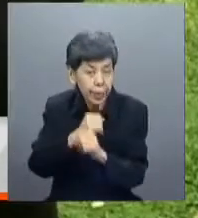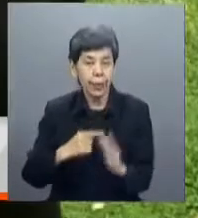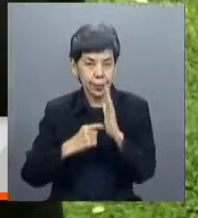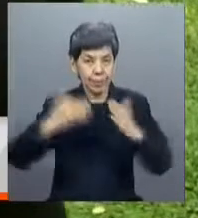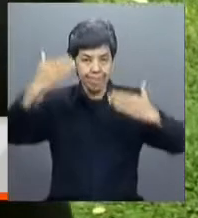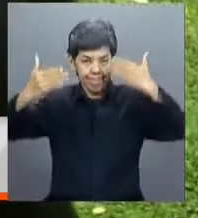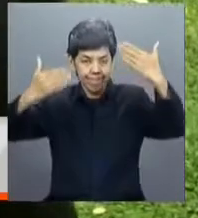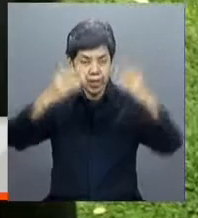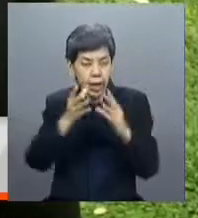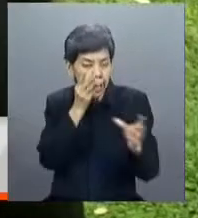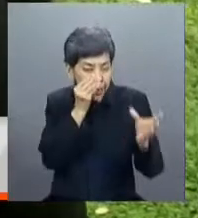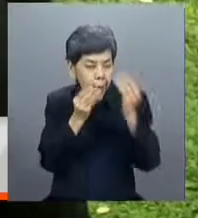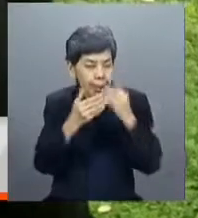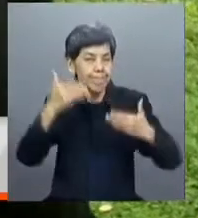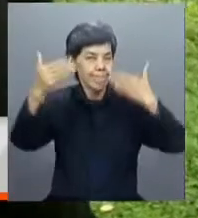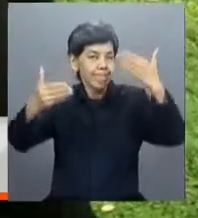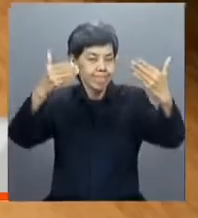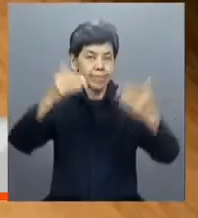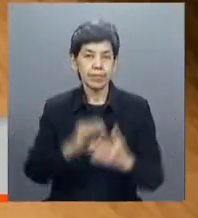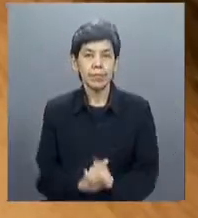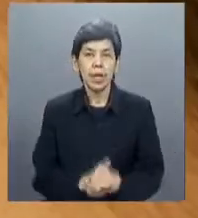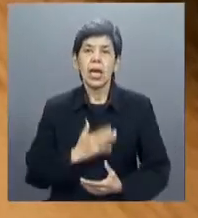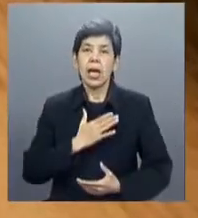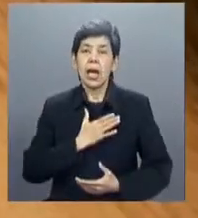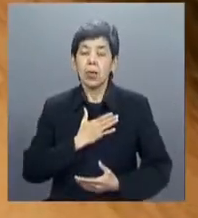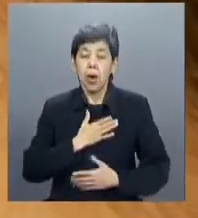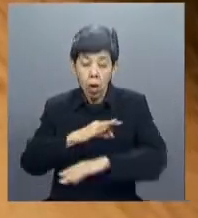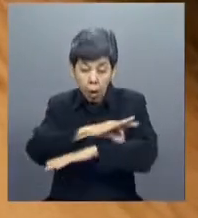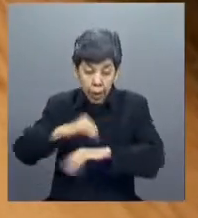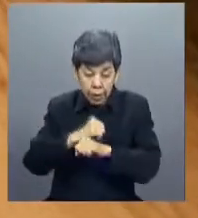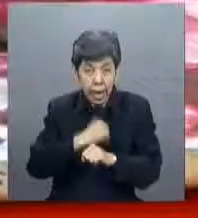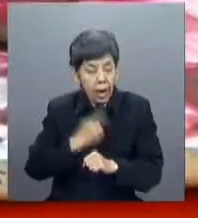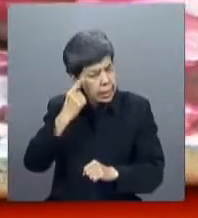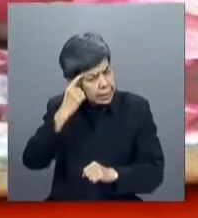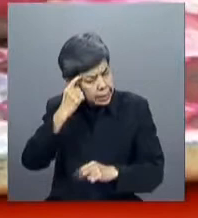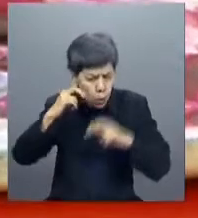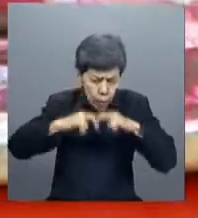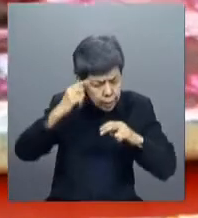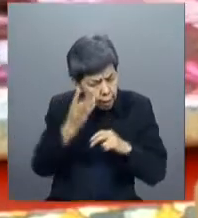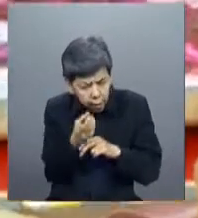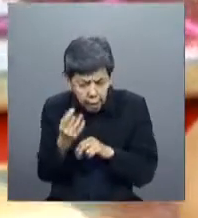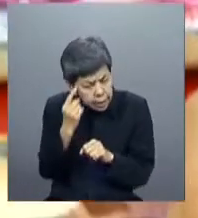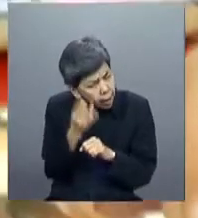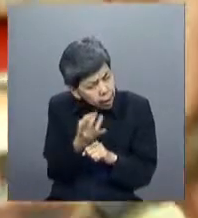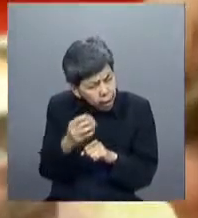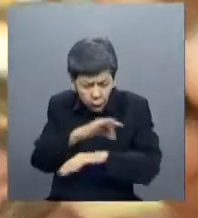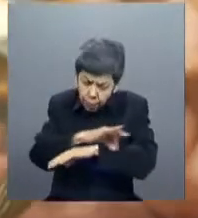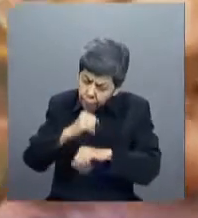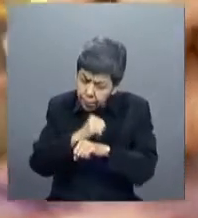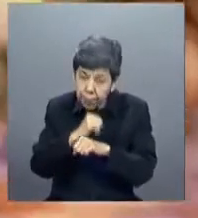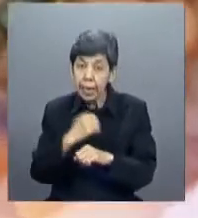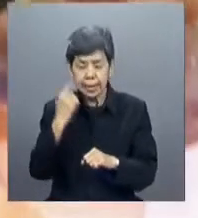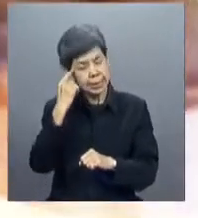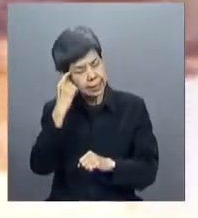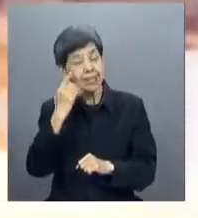ในนิทรรศการทีละเล็กทีละน้อย จริงๆสถาปนิกก็คือฝึกให้เราคิดวิเคราะห์แล้วก็มีกระบวนการใน